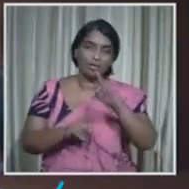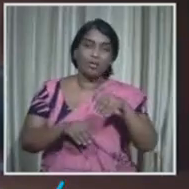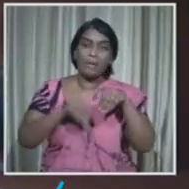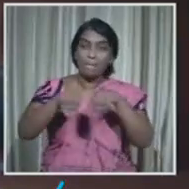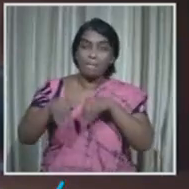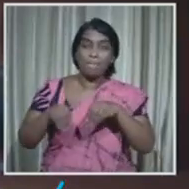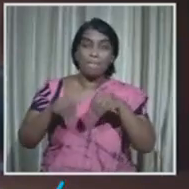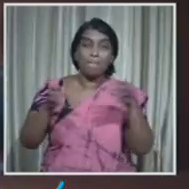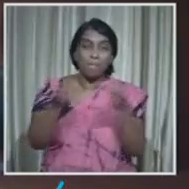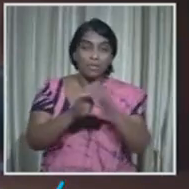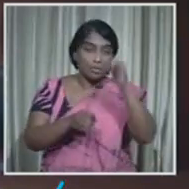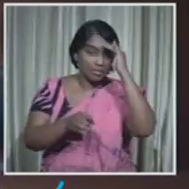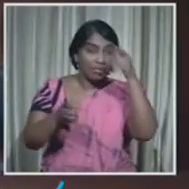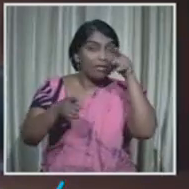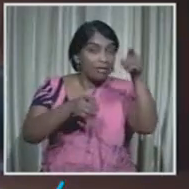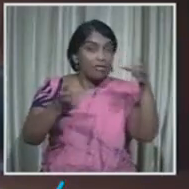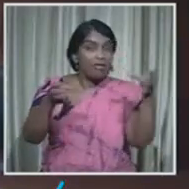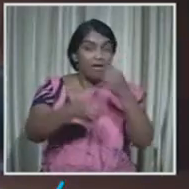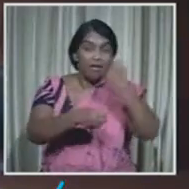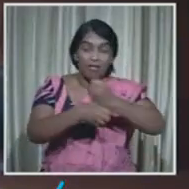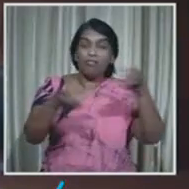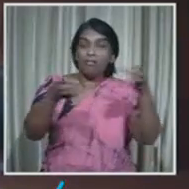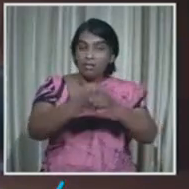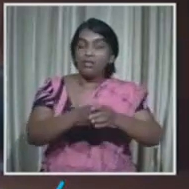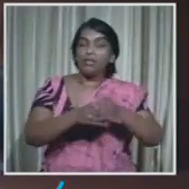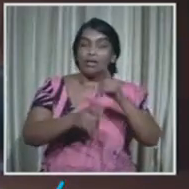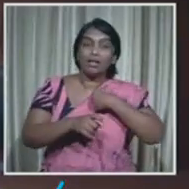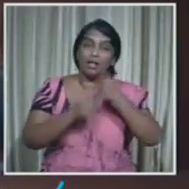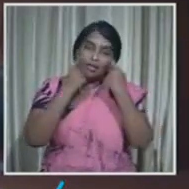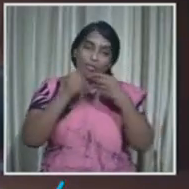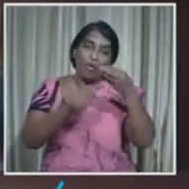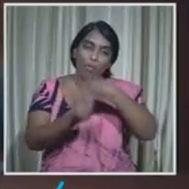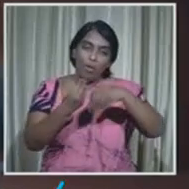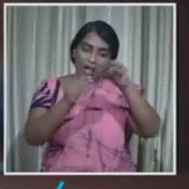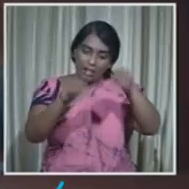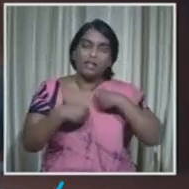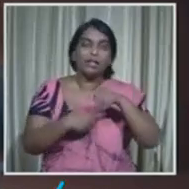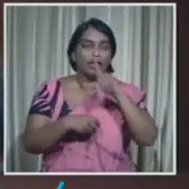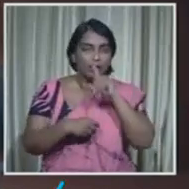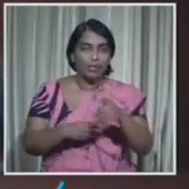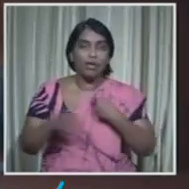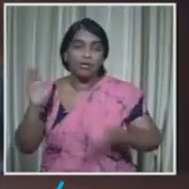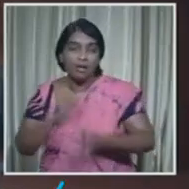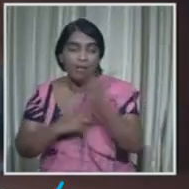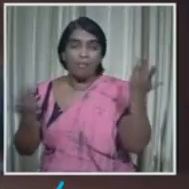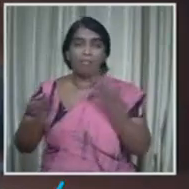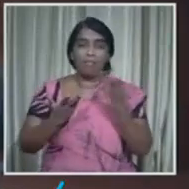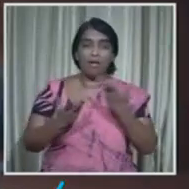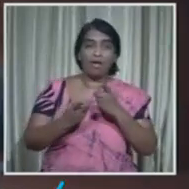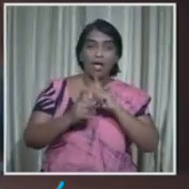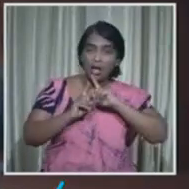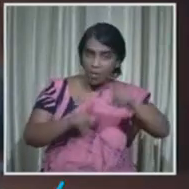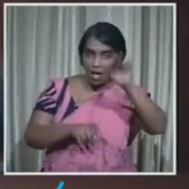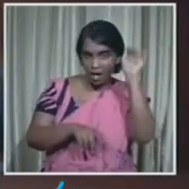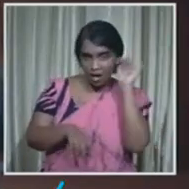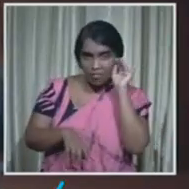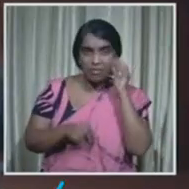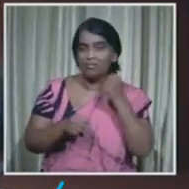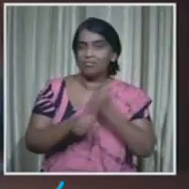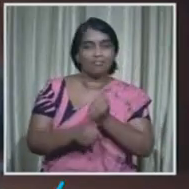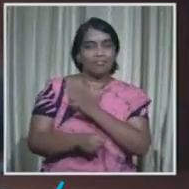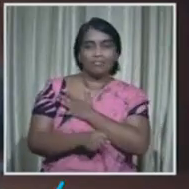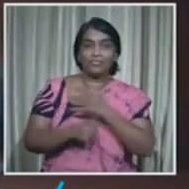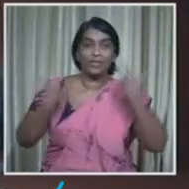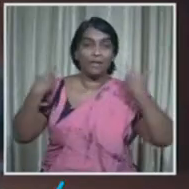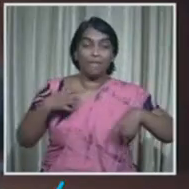රැස්වීම ඒගොල්ලන්ගේ ආණ්ඩු පක්ෂ රැස්වීමලි ඇඬුවා පොහොර දෙන්න කියලා ජණ්ඩ බෑ කිව්වා පොහොර දෙන්න කියලා ඇහුවද ගෝඨාභය